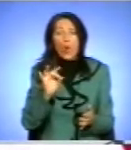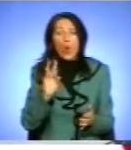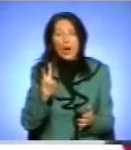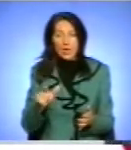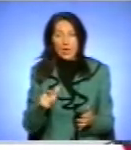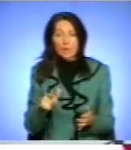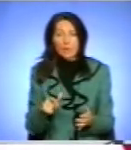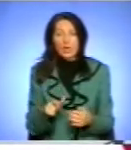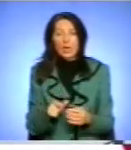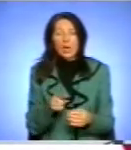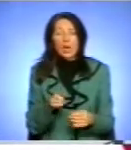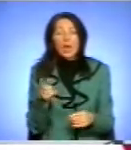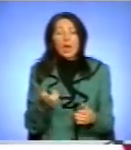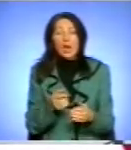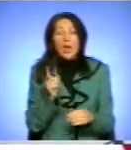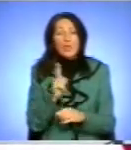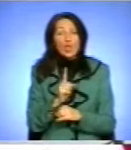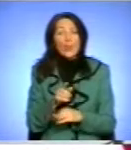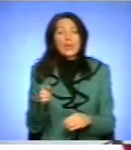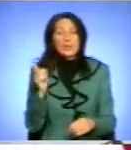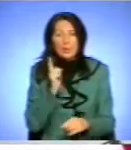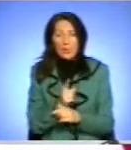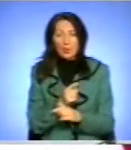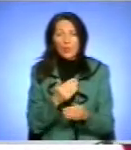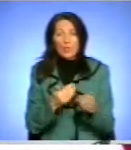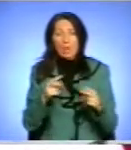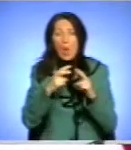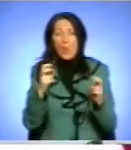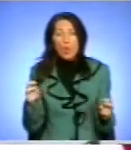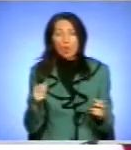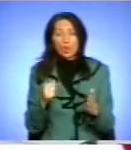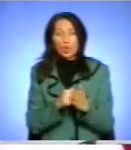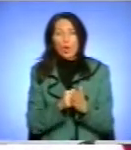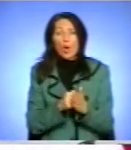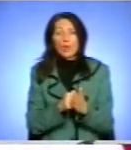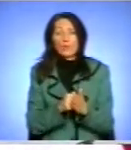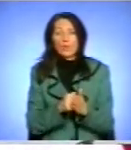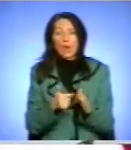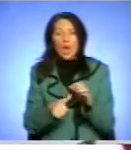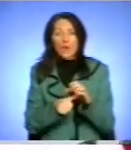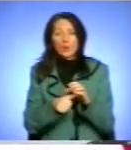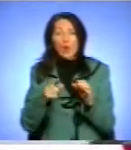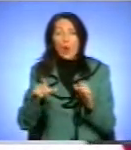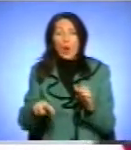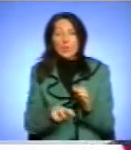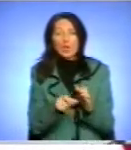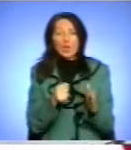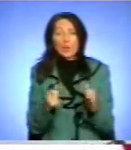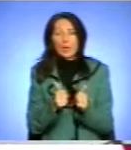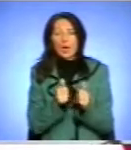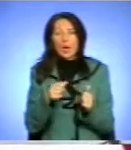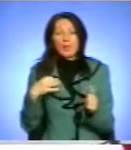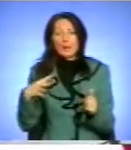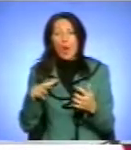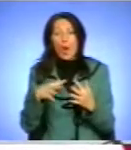Тернополі в нас заборонено від мосту до грибного каналу поблизу Білої. А